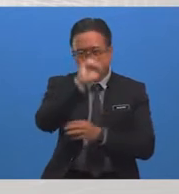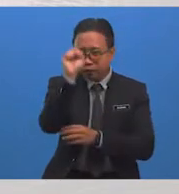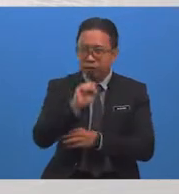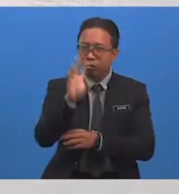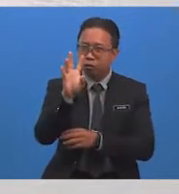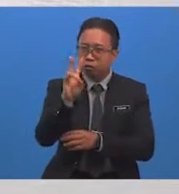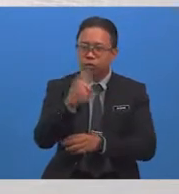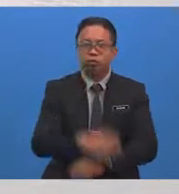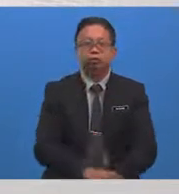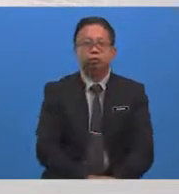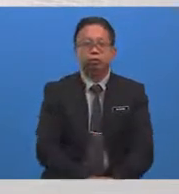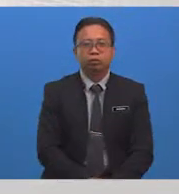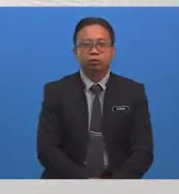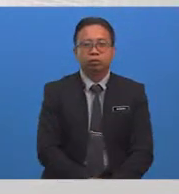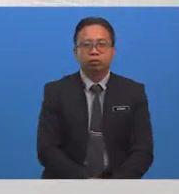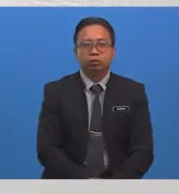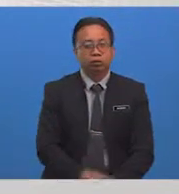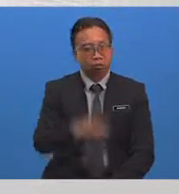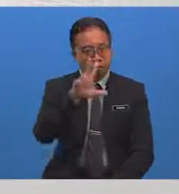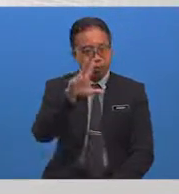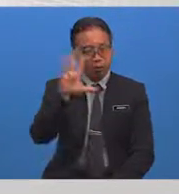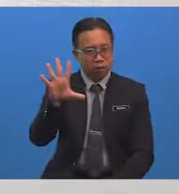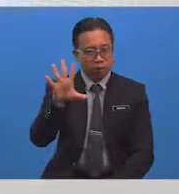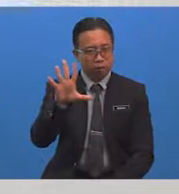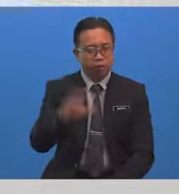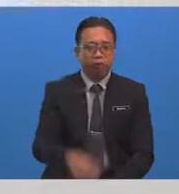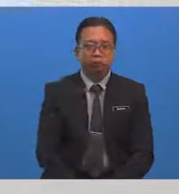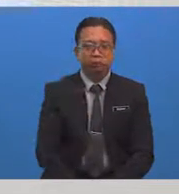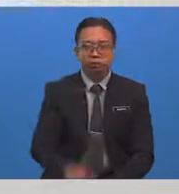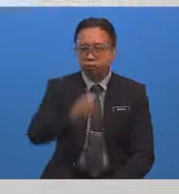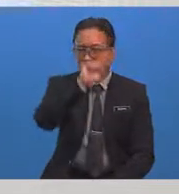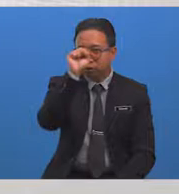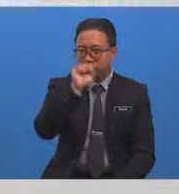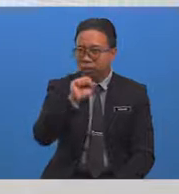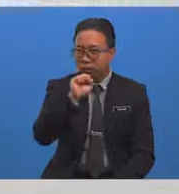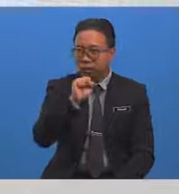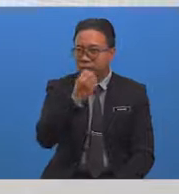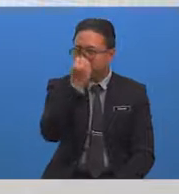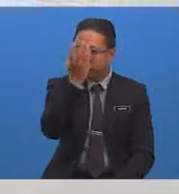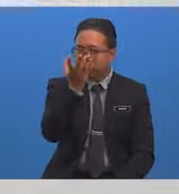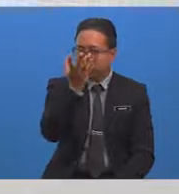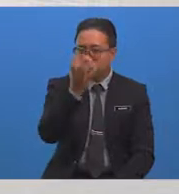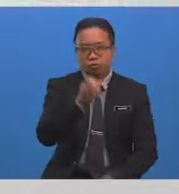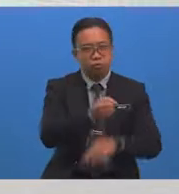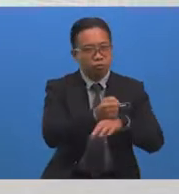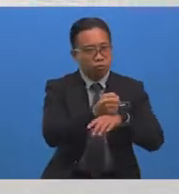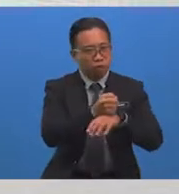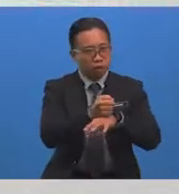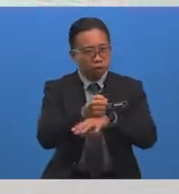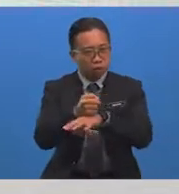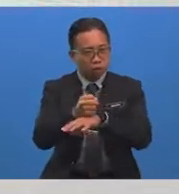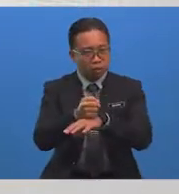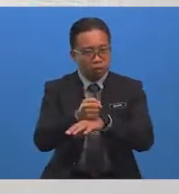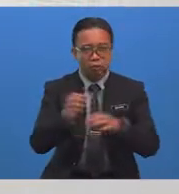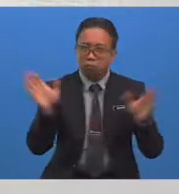7 skor bernilai 35 soalnya Nyatakan serangga terbang